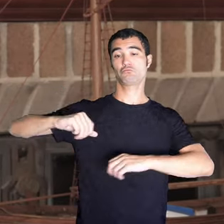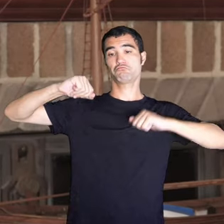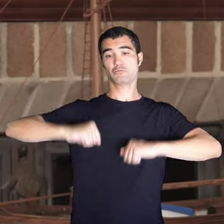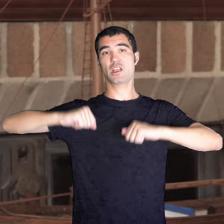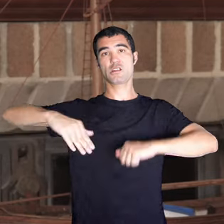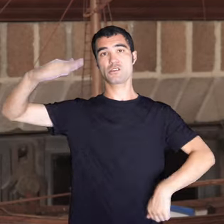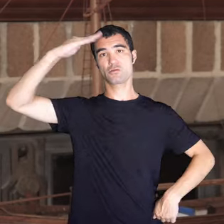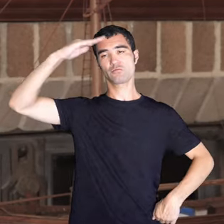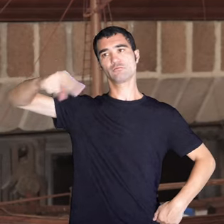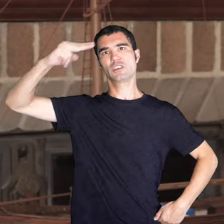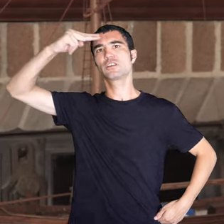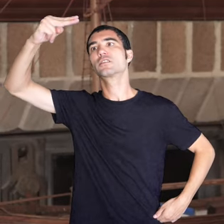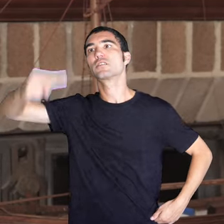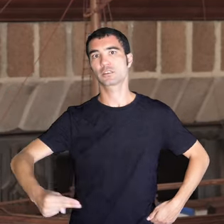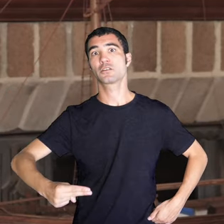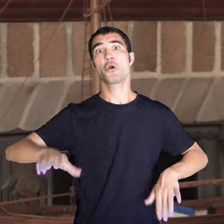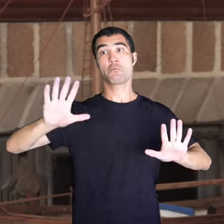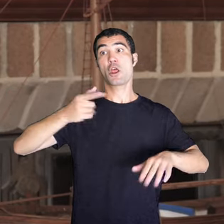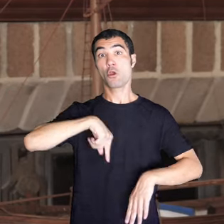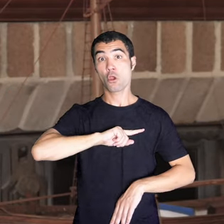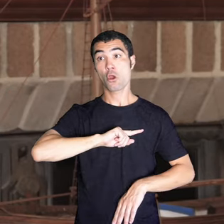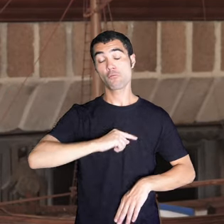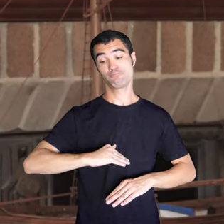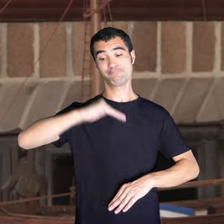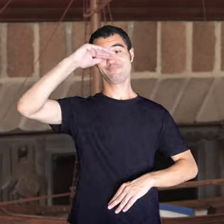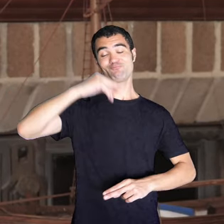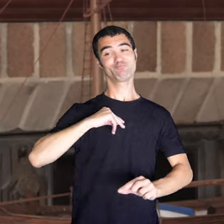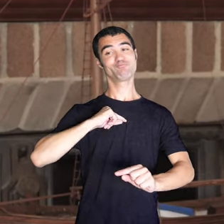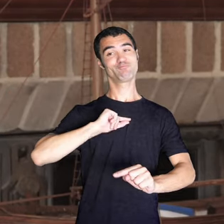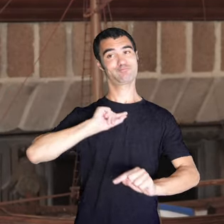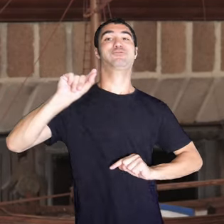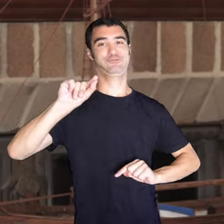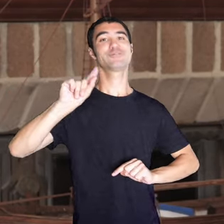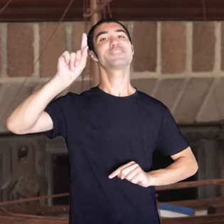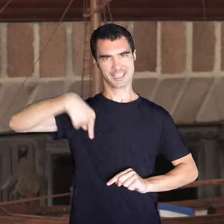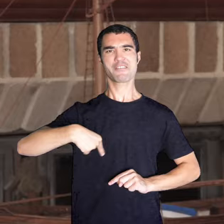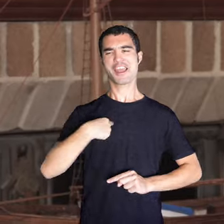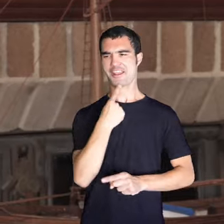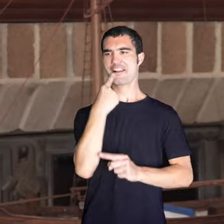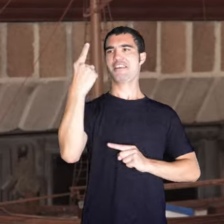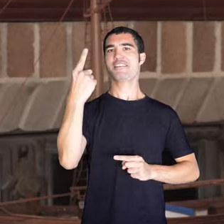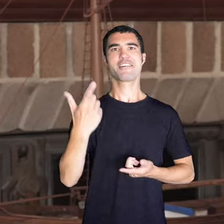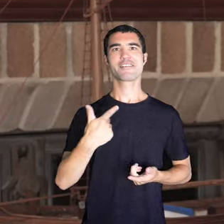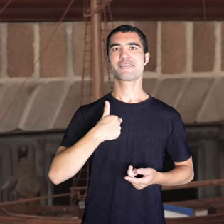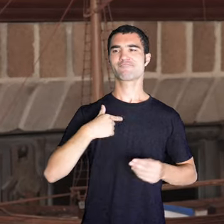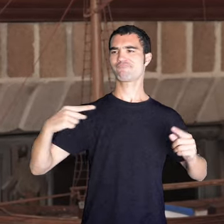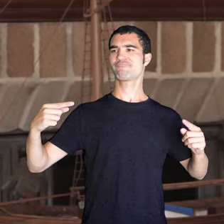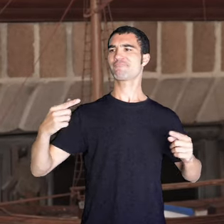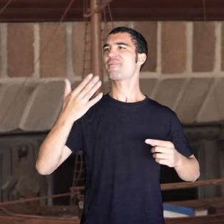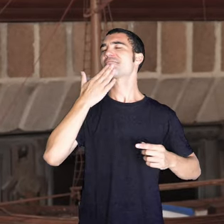majors, però així mateix vaig voler fer també. Si hi havia qualque cosa que trobava que